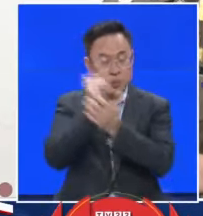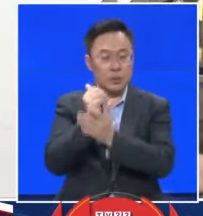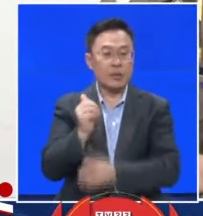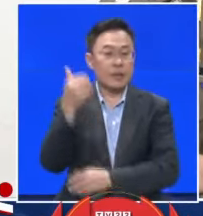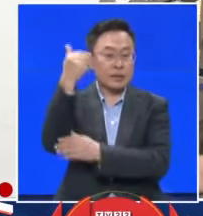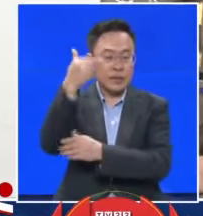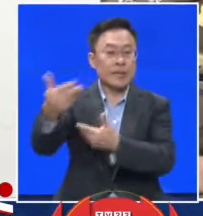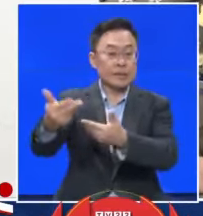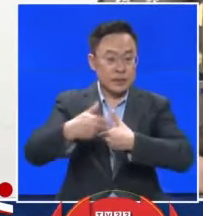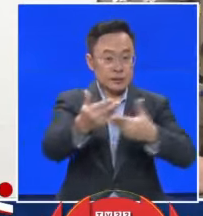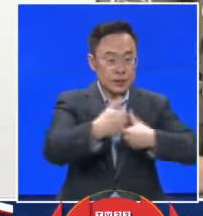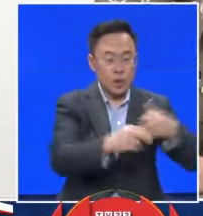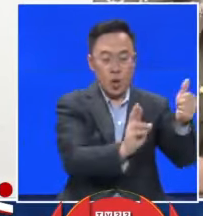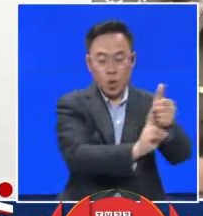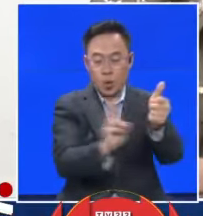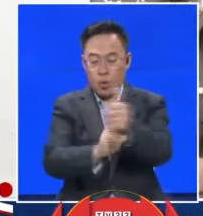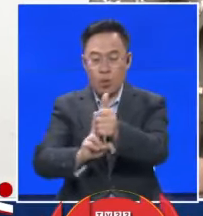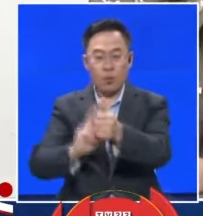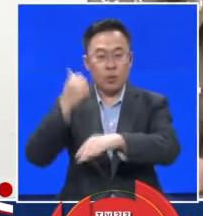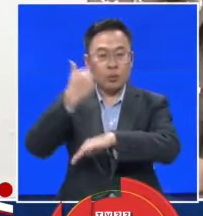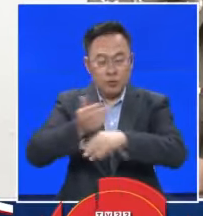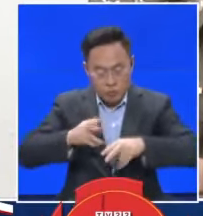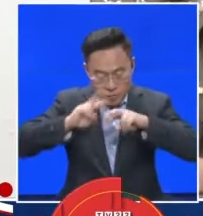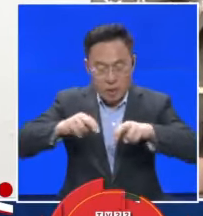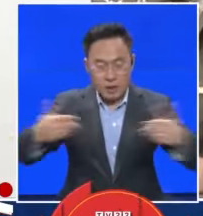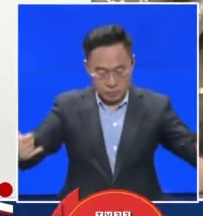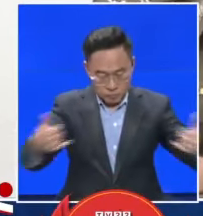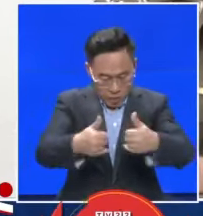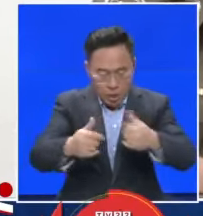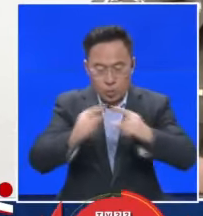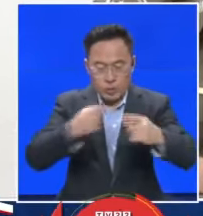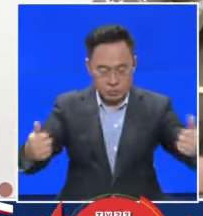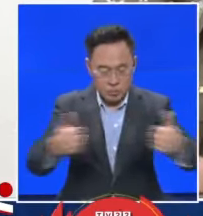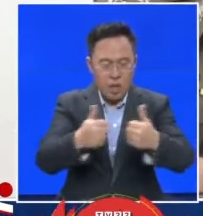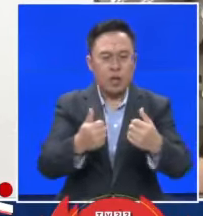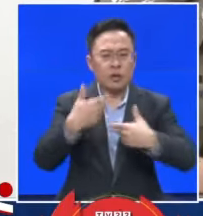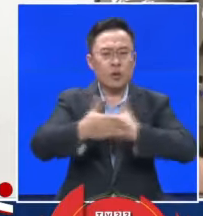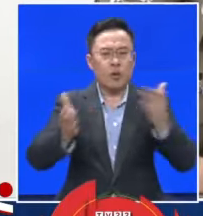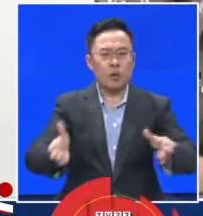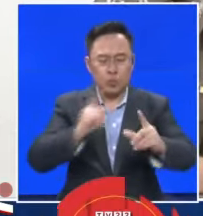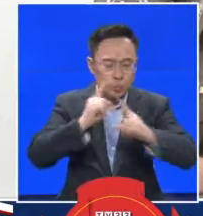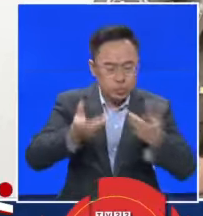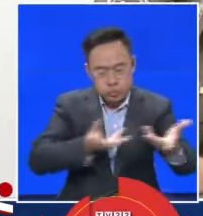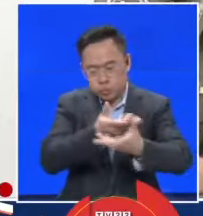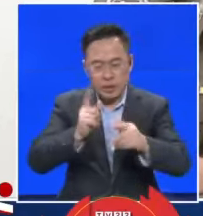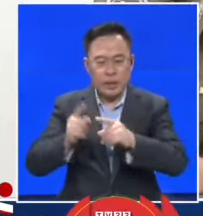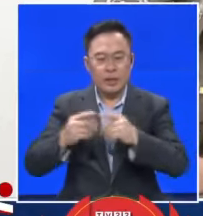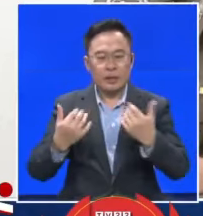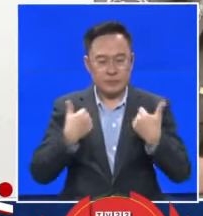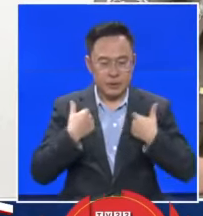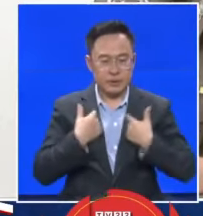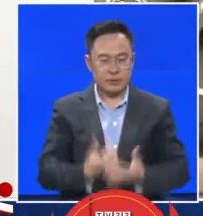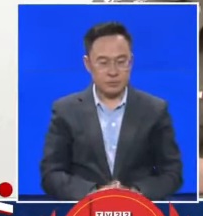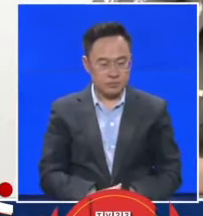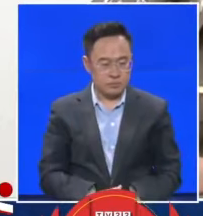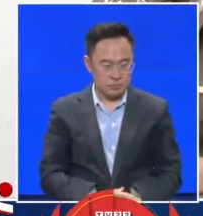านั่งคุยกันซึ่งก็แน่ๆแหละก็ต้องเป็นบิ๊กโจ๊กนี่แหละนะครับพลตรีเอกสุรเชษฐ์หักพานก ับ ทางพลตรีจรูญเกียรติปานแก้วรอง